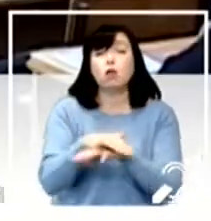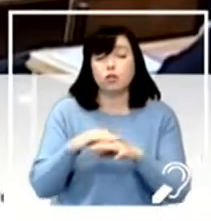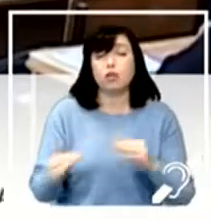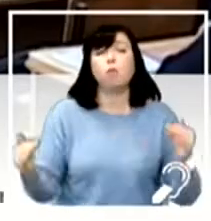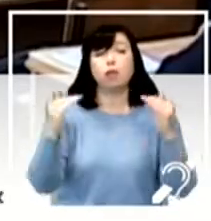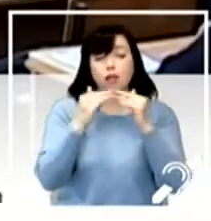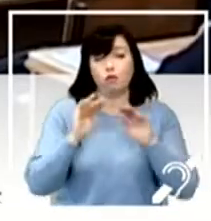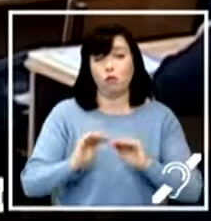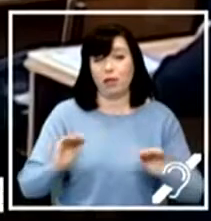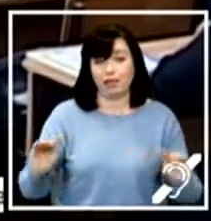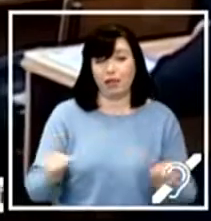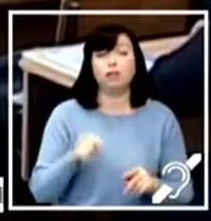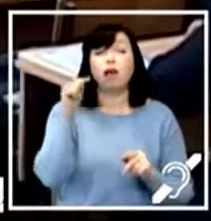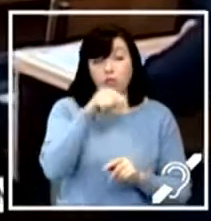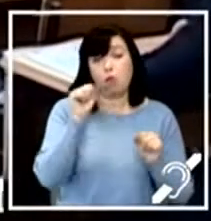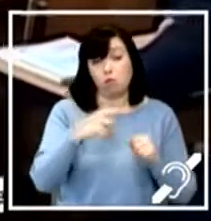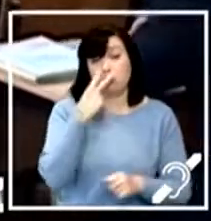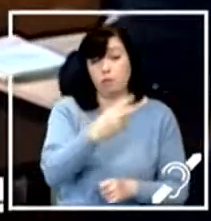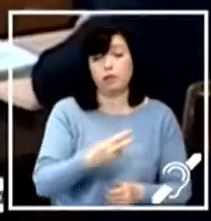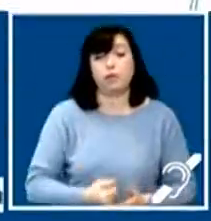Platforma Copiilor.